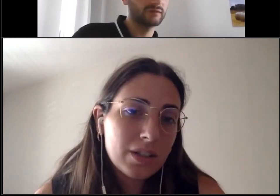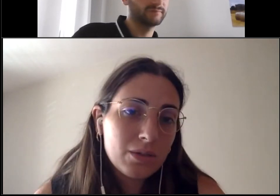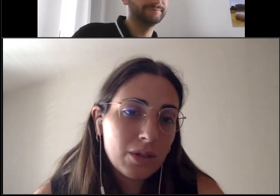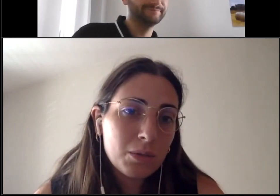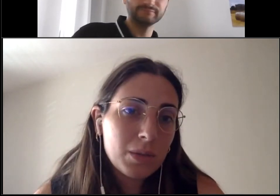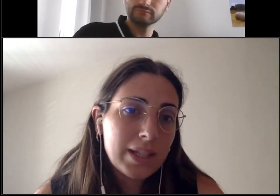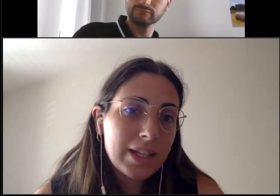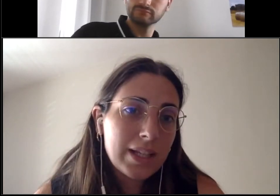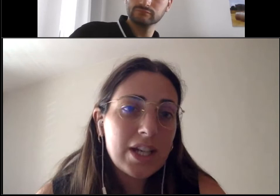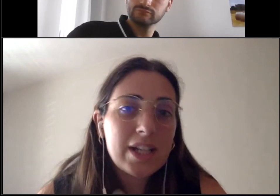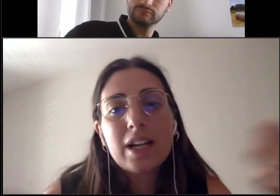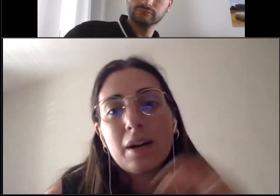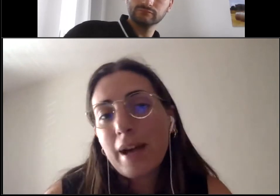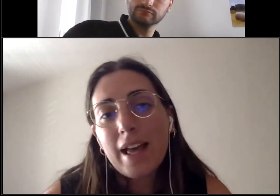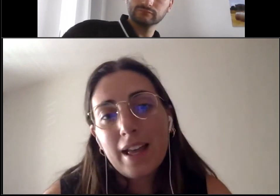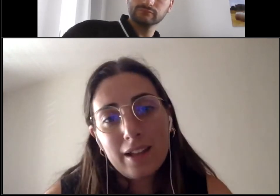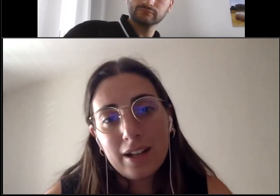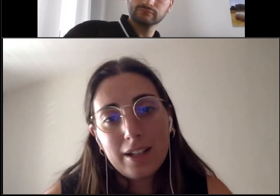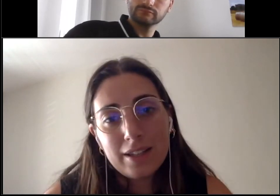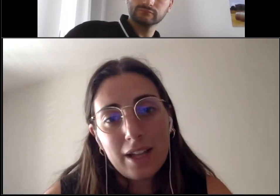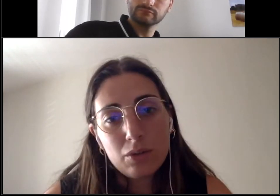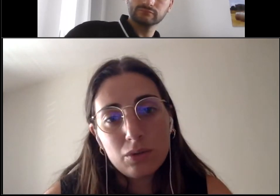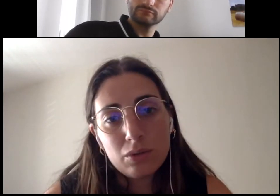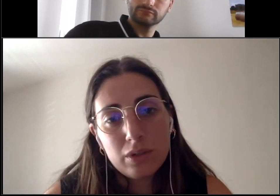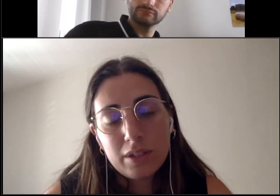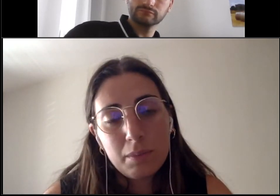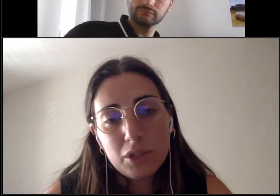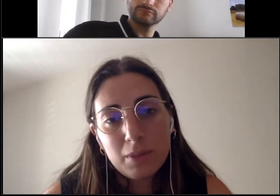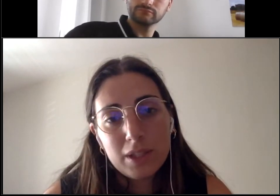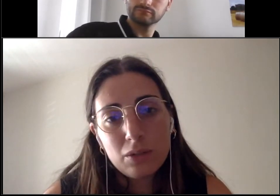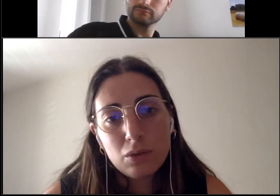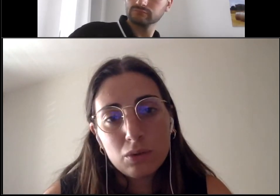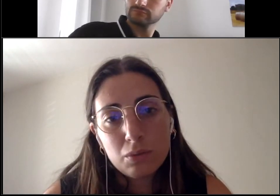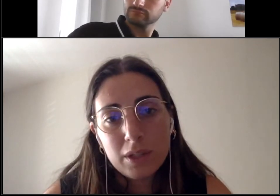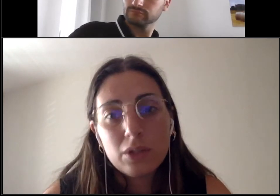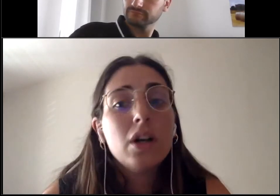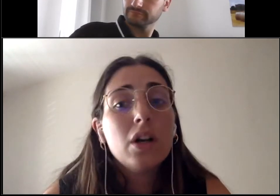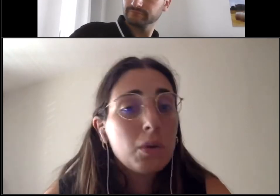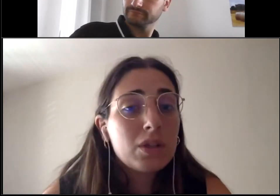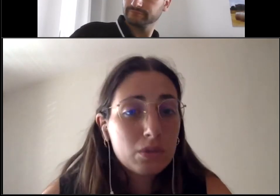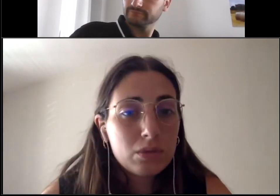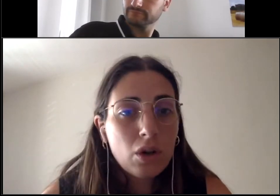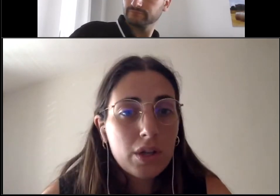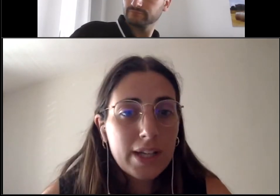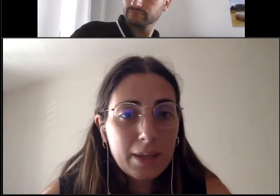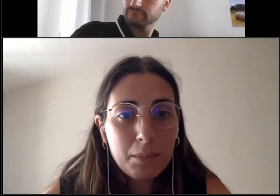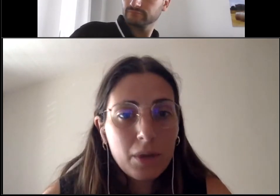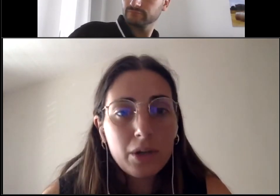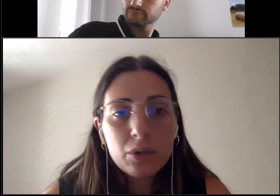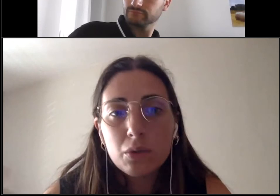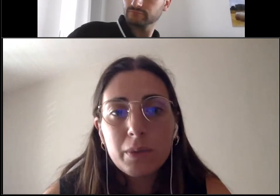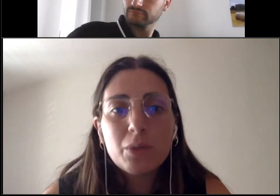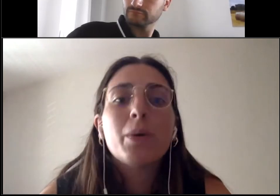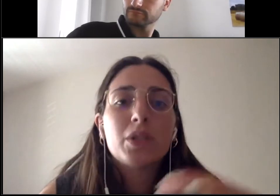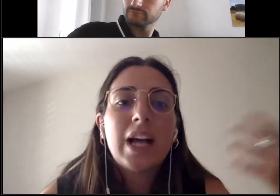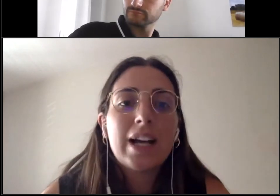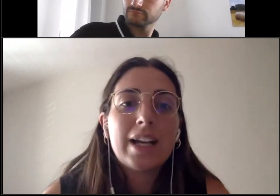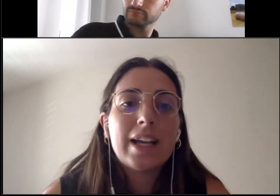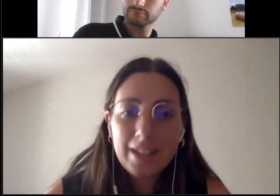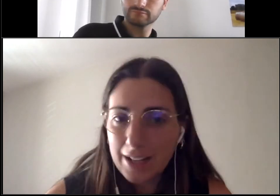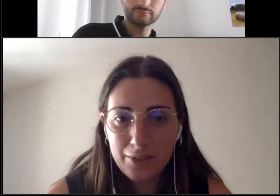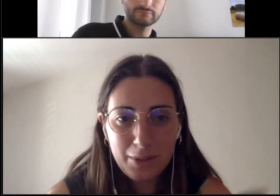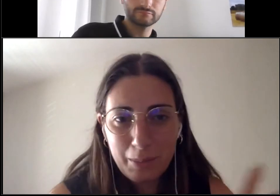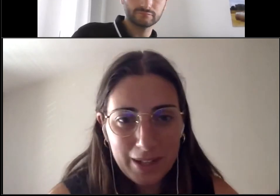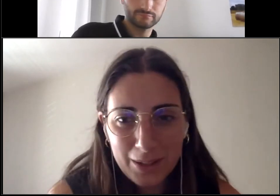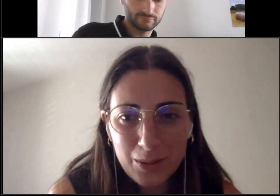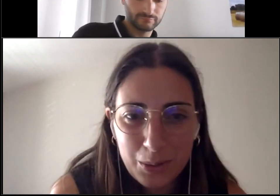stessa cosa di una comunità energetica ma è all'interno semplicemente di un condominio questo non toglie che però il condominio possa